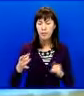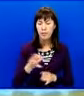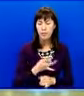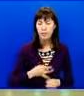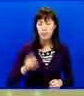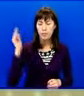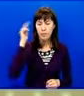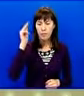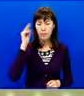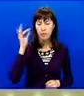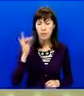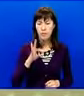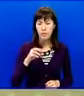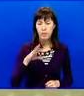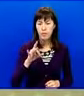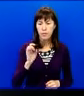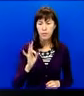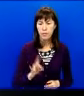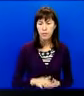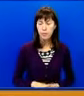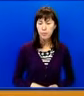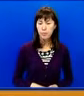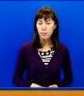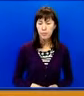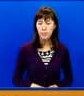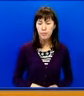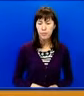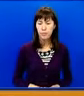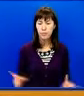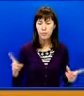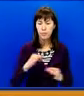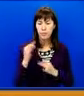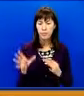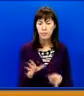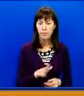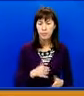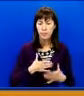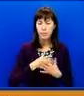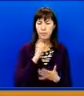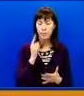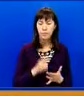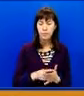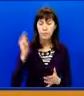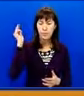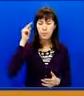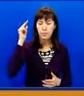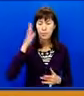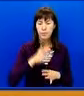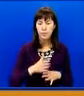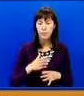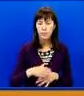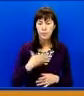районного образования и в отрари. В ходе встречи педагоги обсудили актуальные вопросы сферы образования,